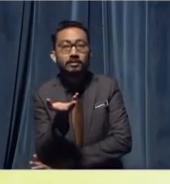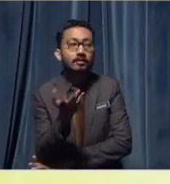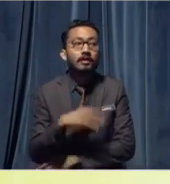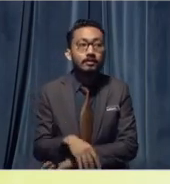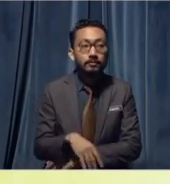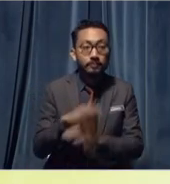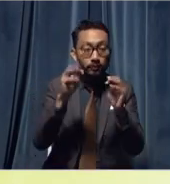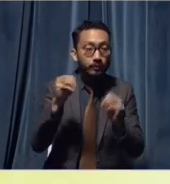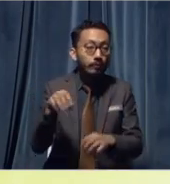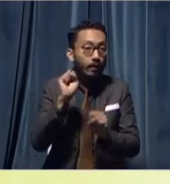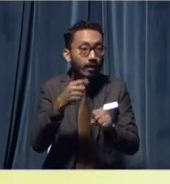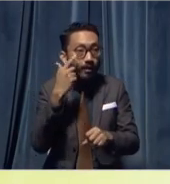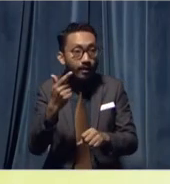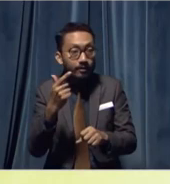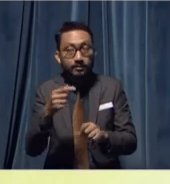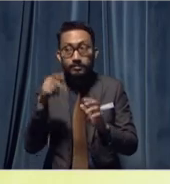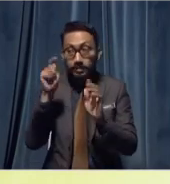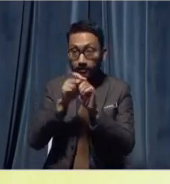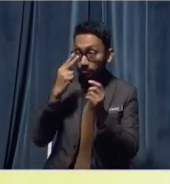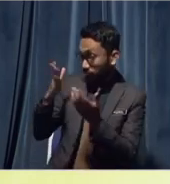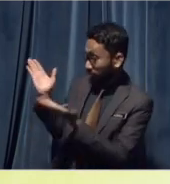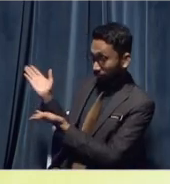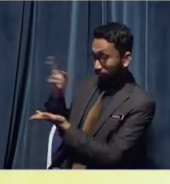Murid-murid boleh lihat seperti yang dipaparkan.